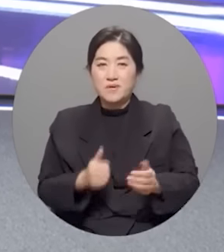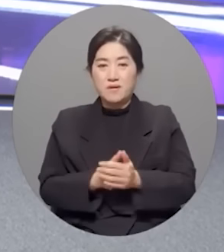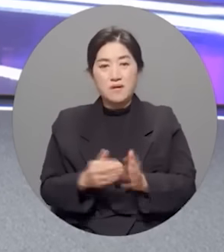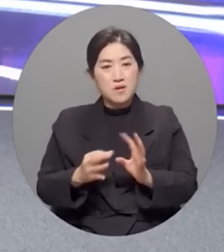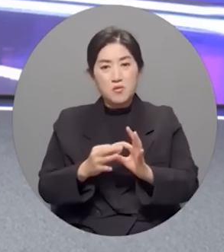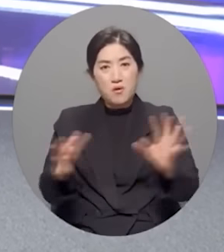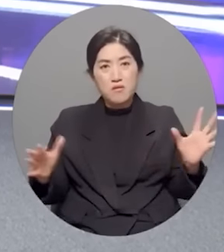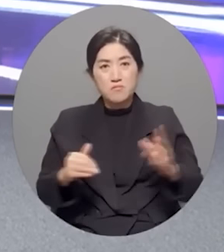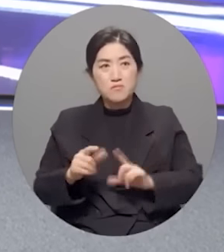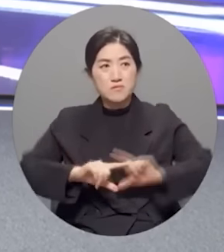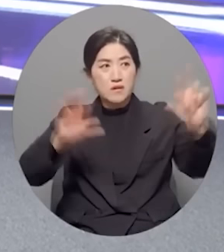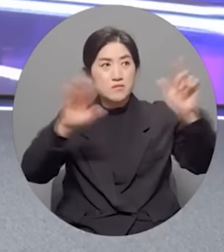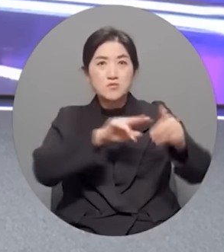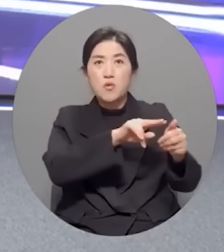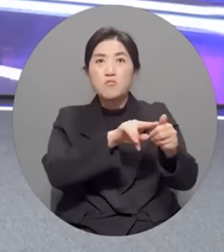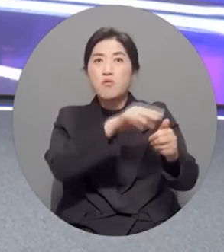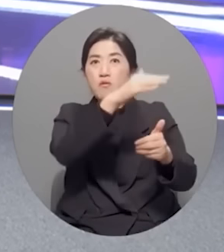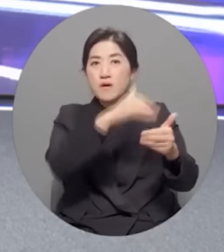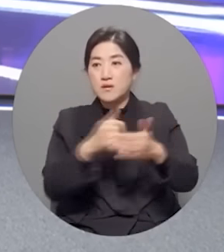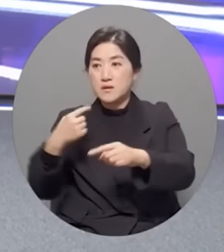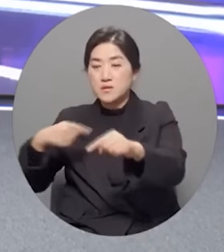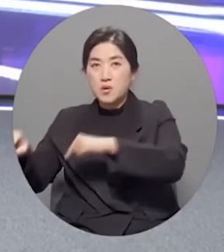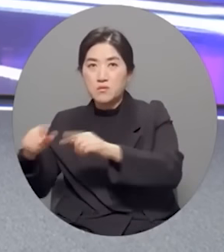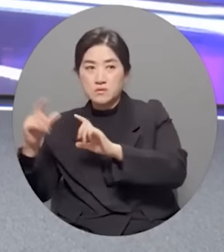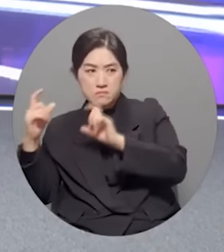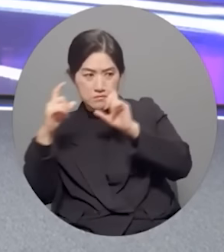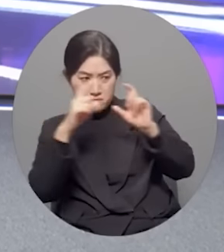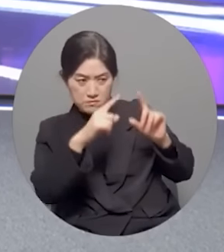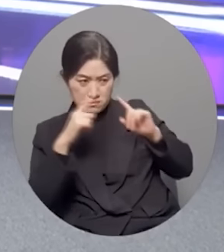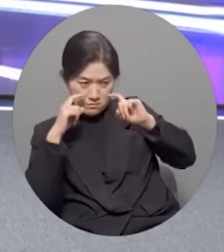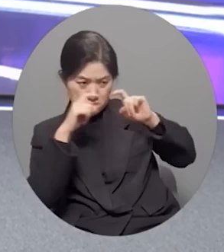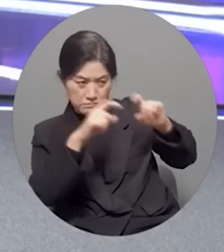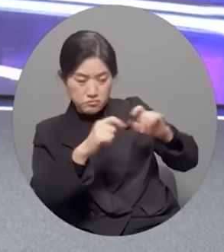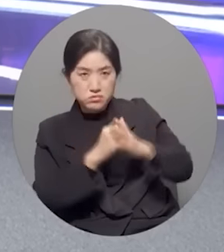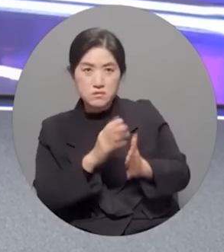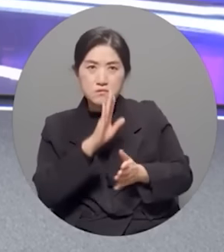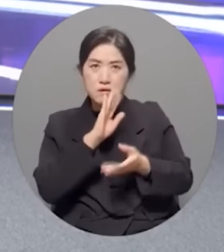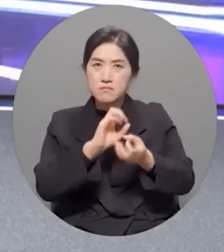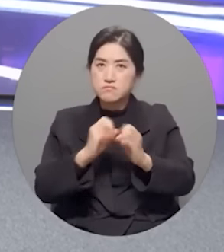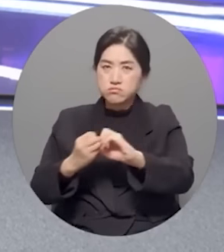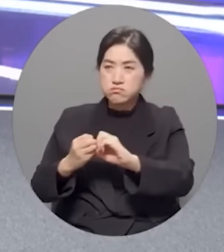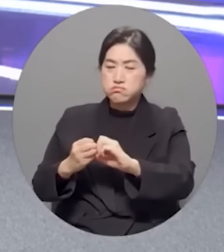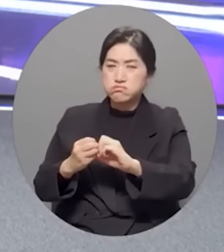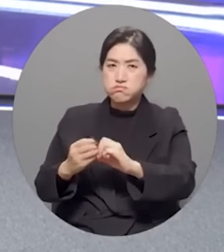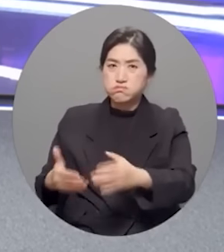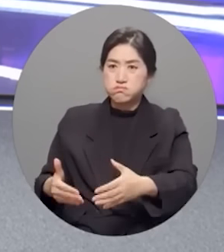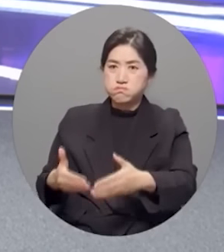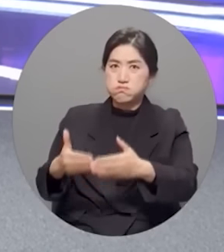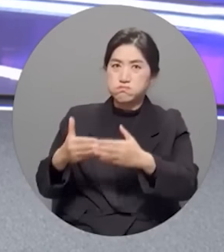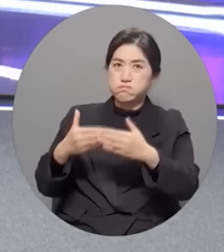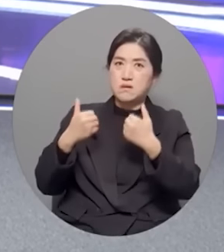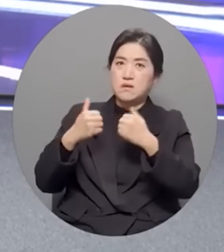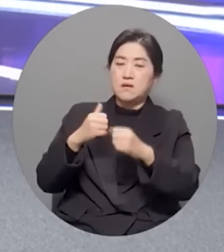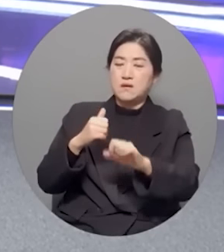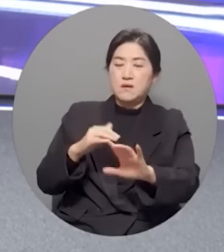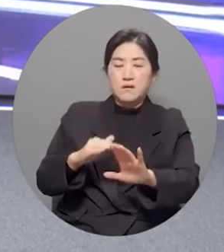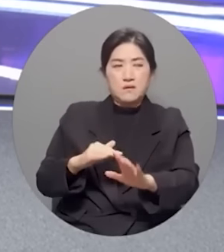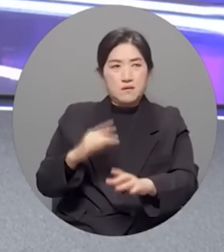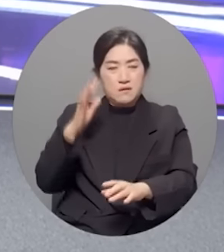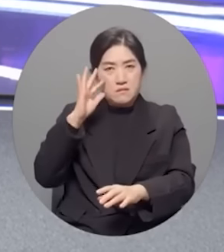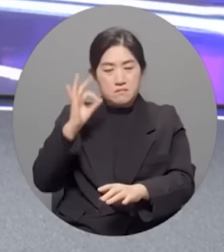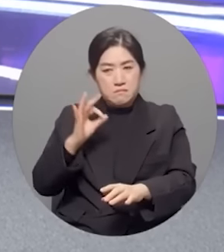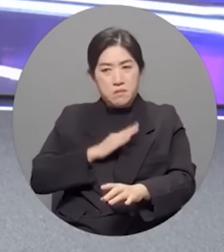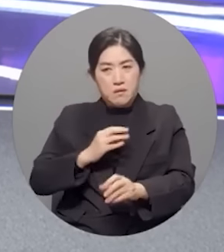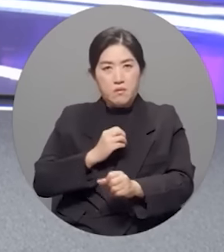관련 없는 날씨 정보에 정치라는 프레임을 씌워 사실을 곡해한 이번 사례는 매우 뜻밖이고 그래서